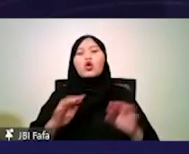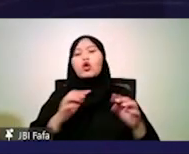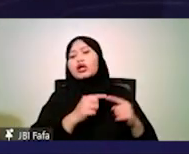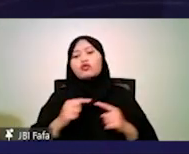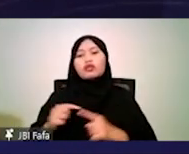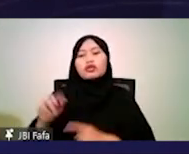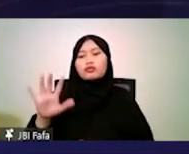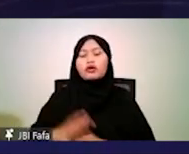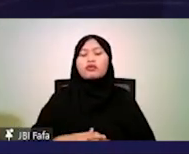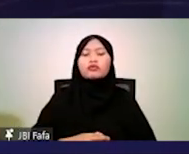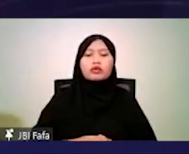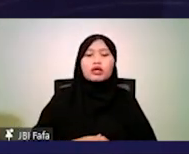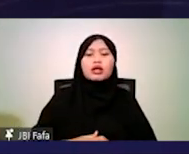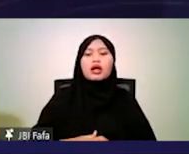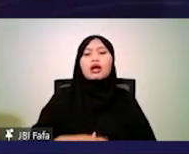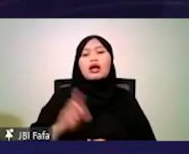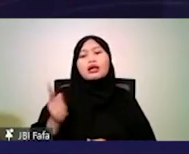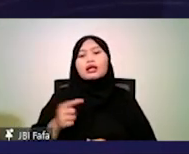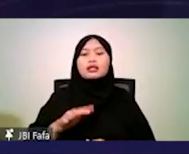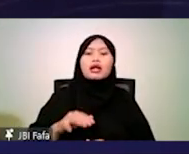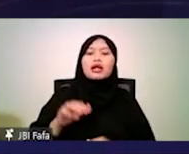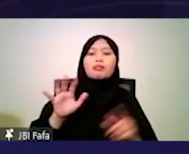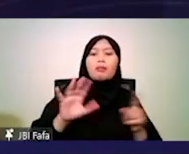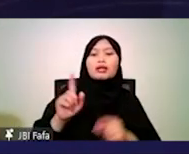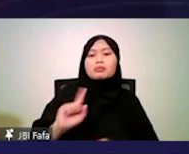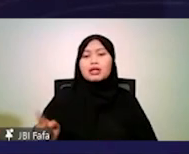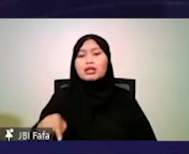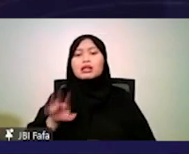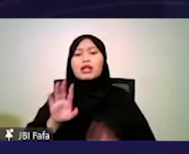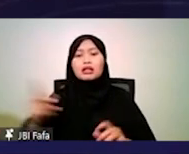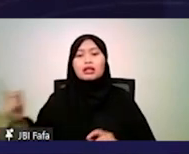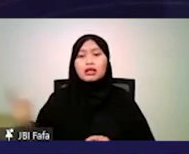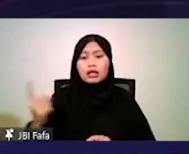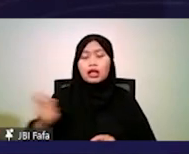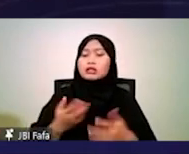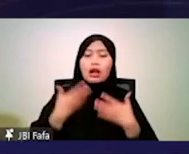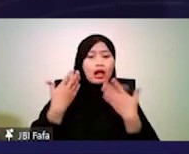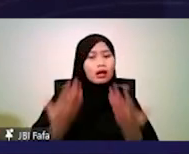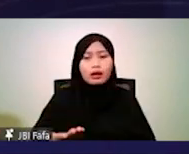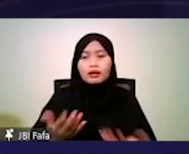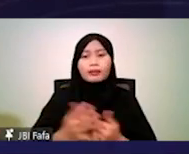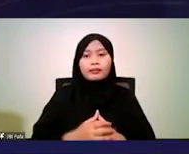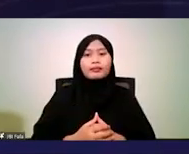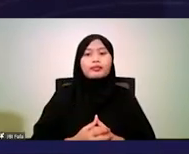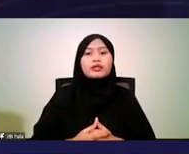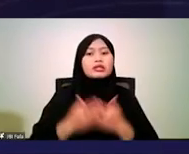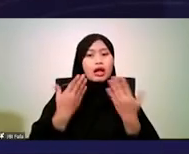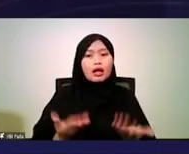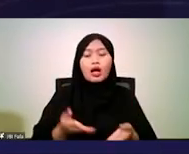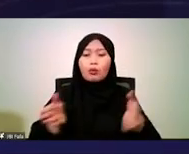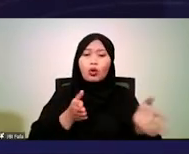masih ada sekitar 15 menit Nanti kalau ada yang bertanya silahkan asmodus silahkan Monggo